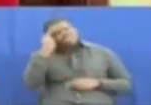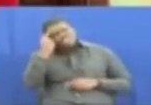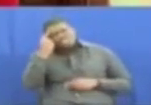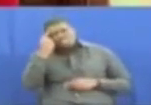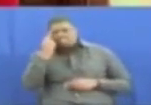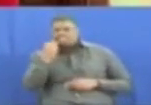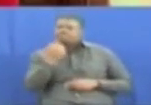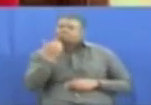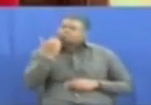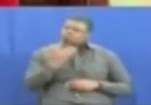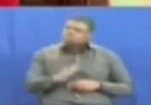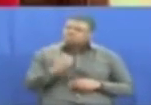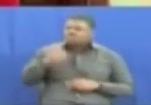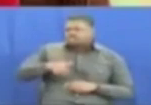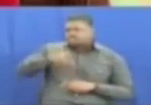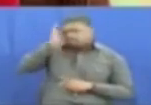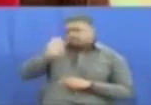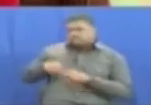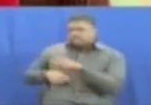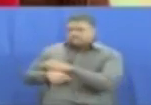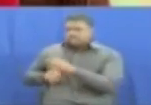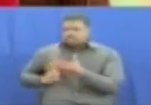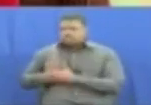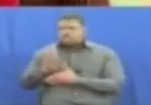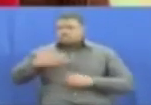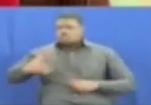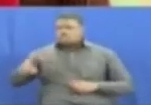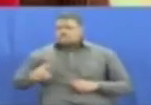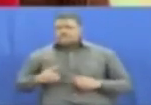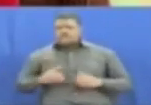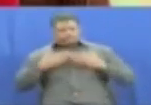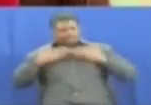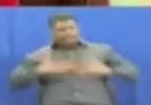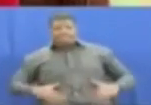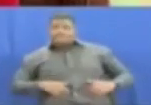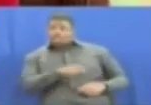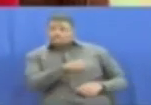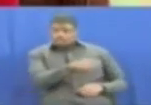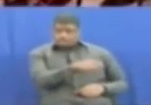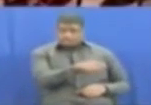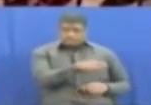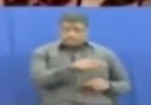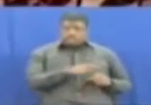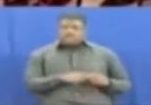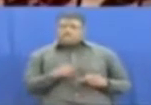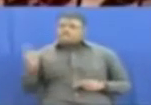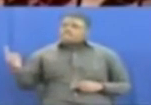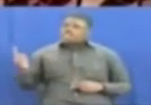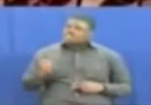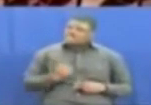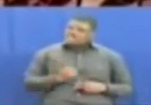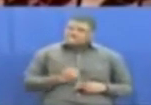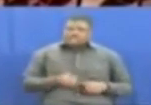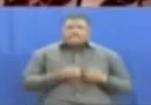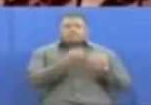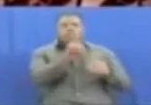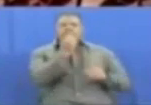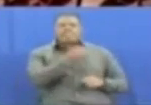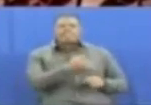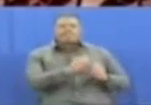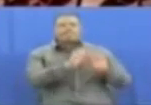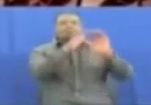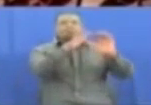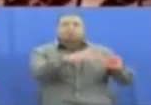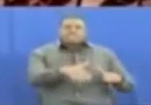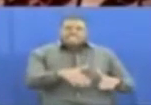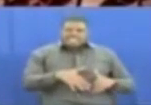busara serikali kupitia Wizara ya Afya ije itoe taarifa bungeni